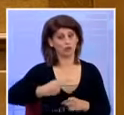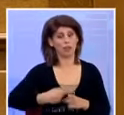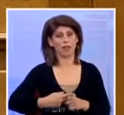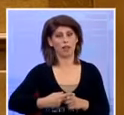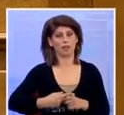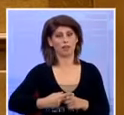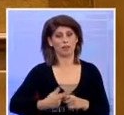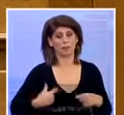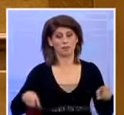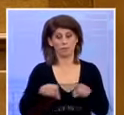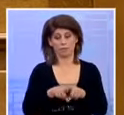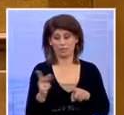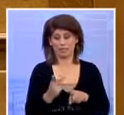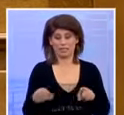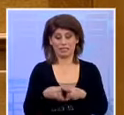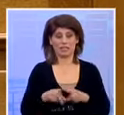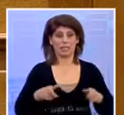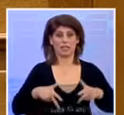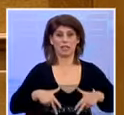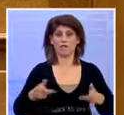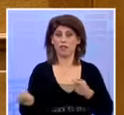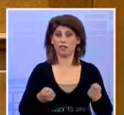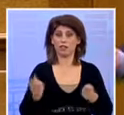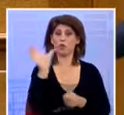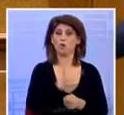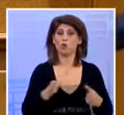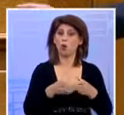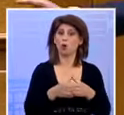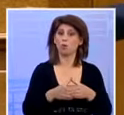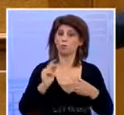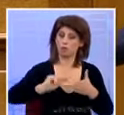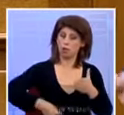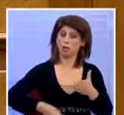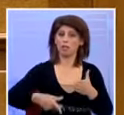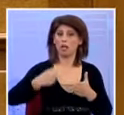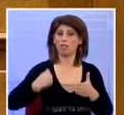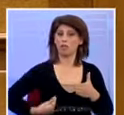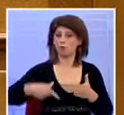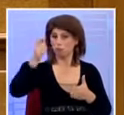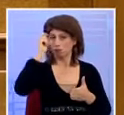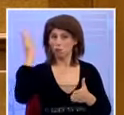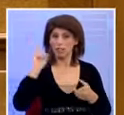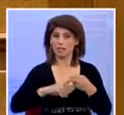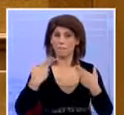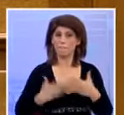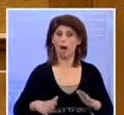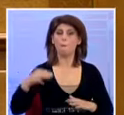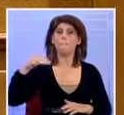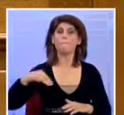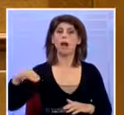επί της συγκυβέρνησης. Το υπογράψατε στο Eurogroup. Το παραδεχτήκατε δημόσια όταν συναντηθήκατε με την κυρία